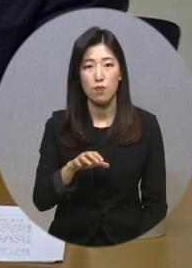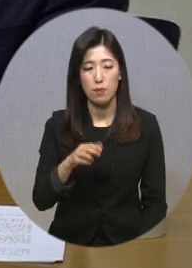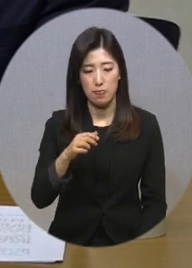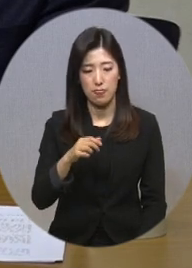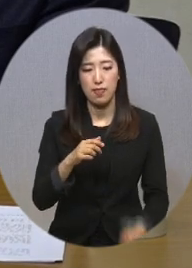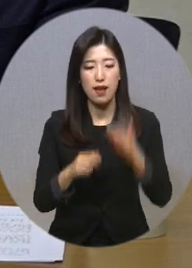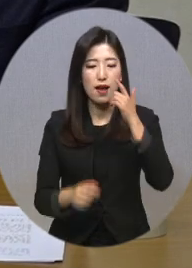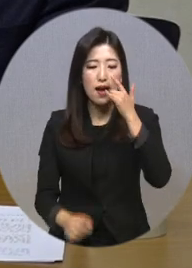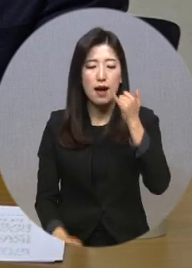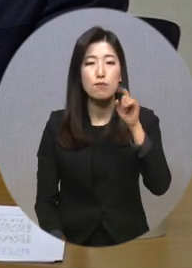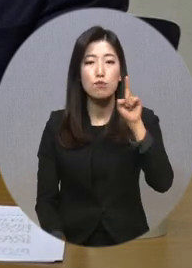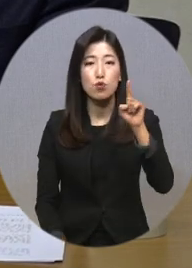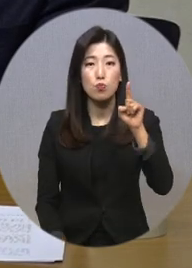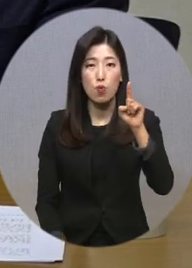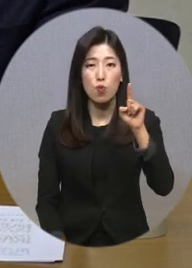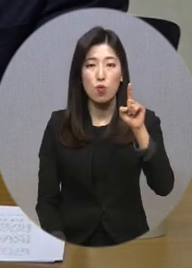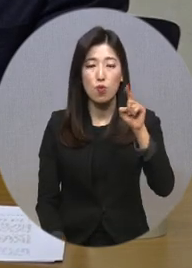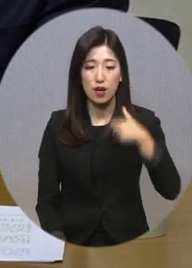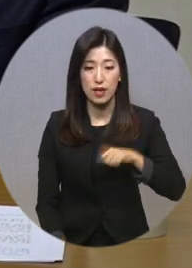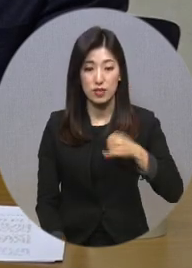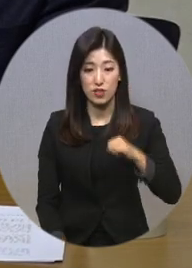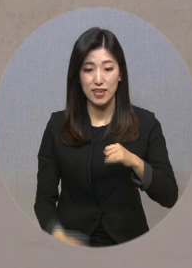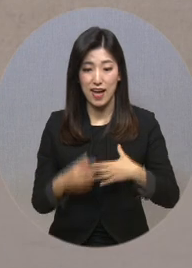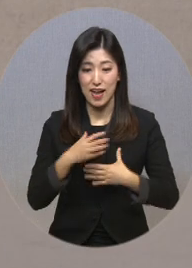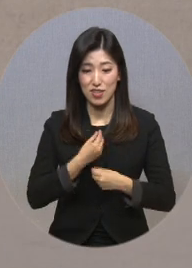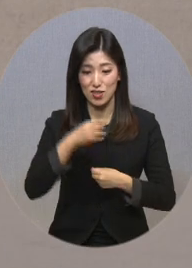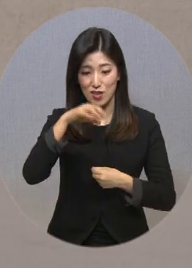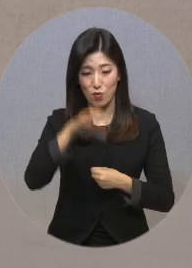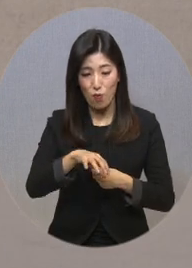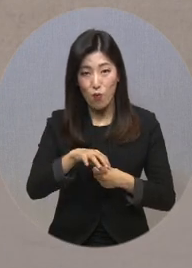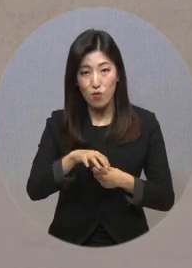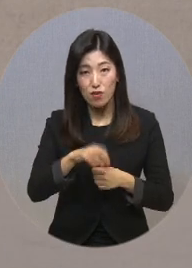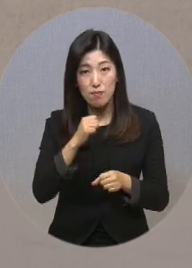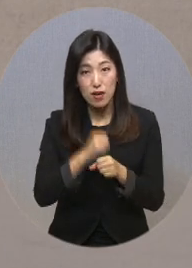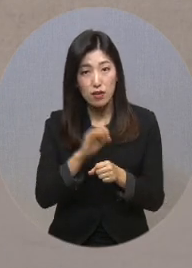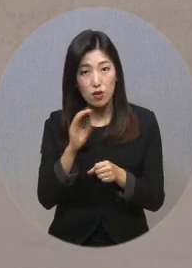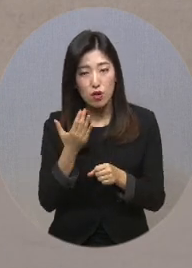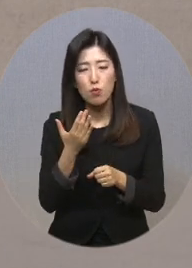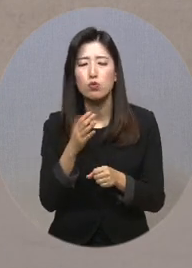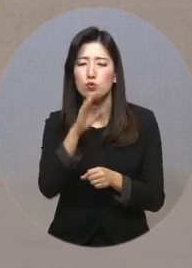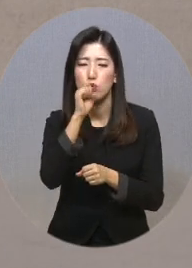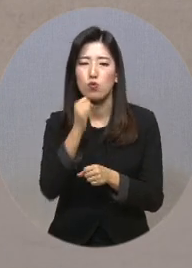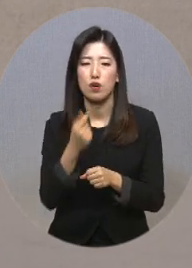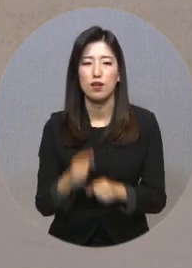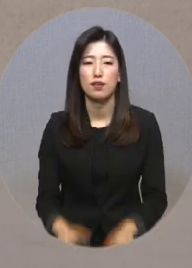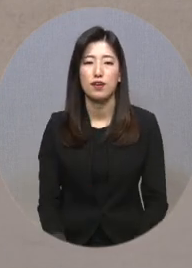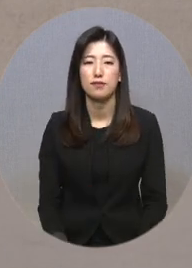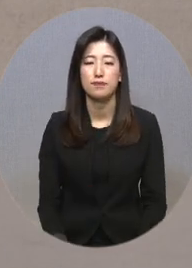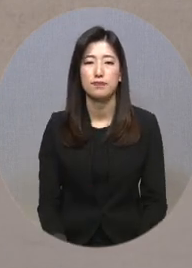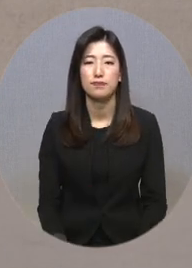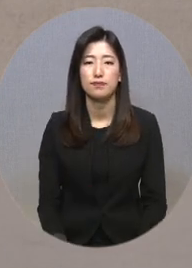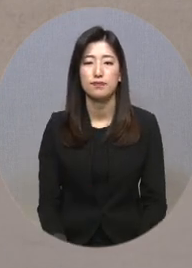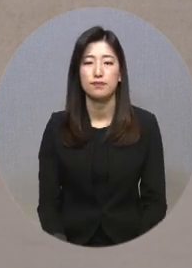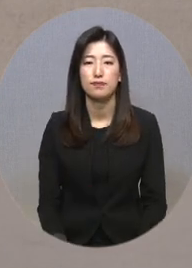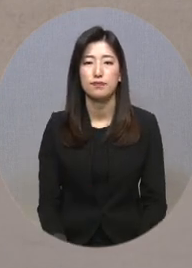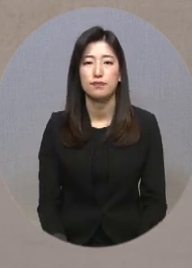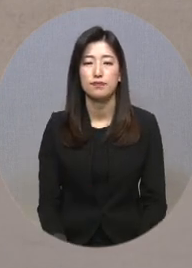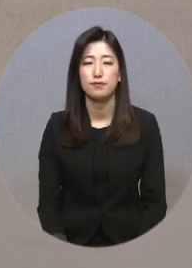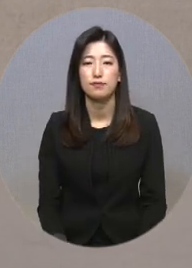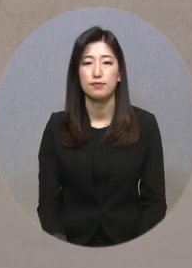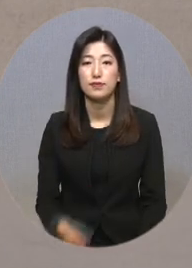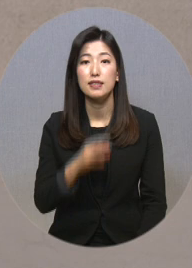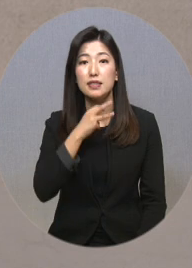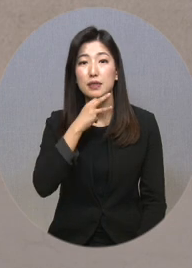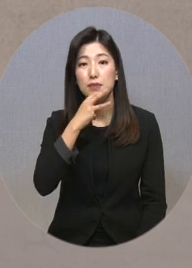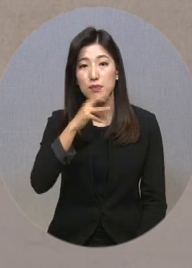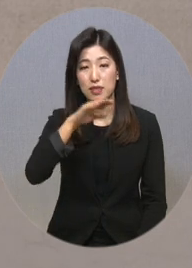찰 것으로 저는 생각하고 있습니다. 제 생각엔 0세부터 만 12세까지